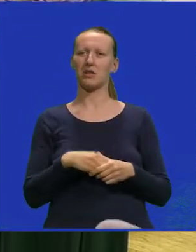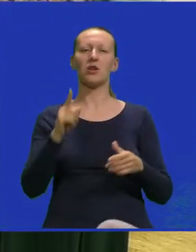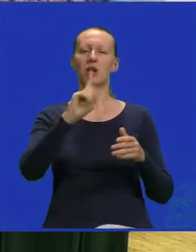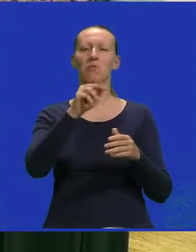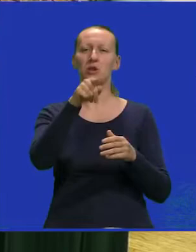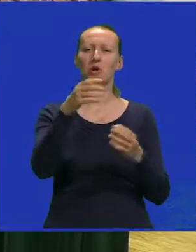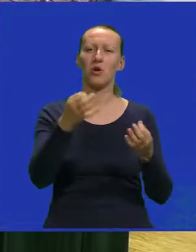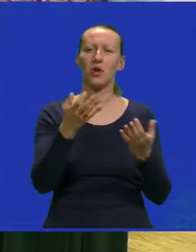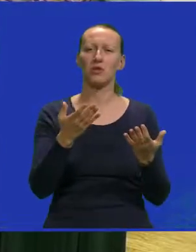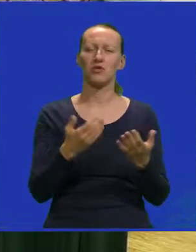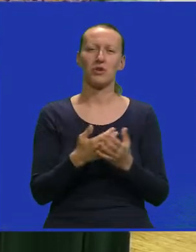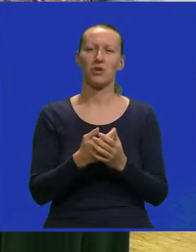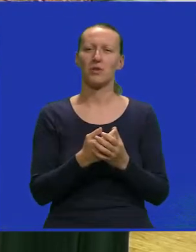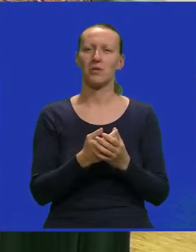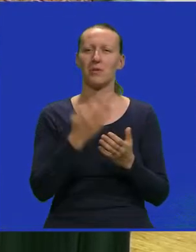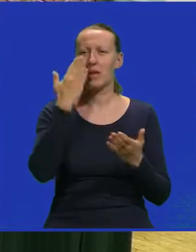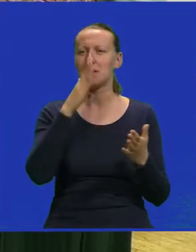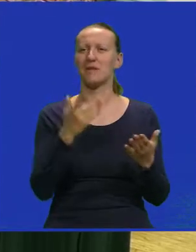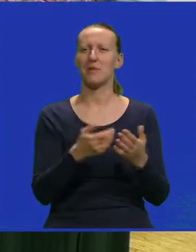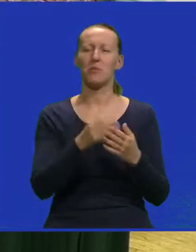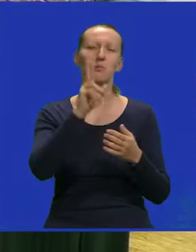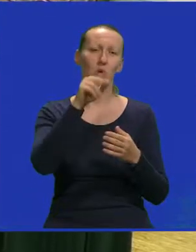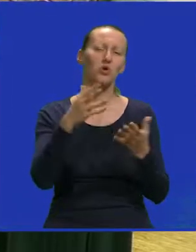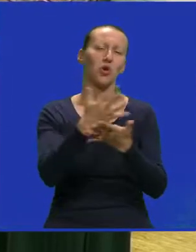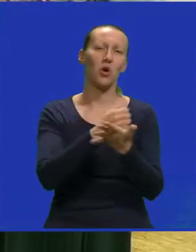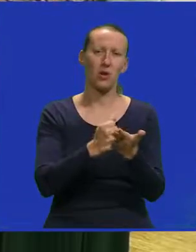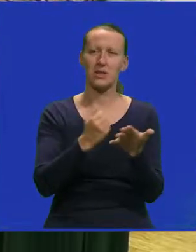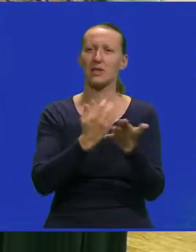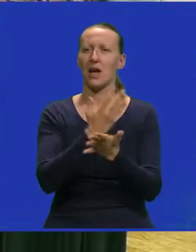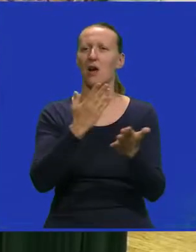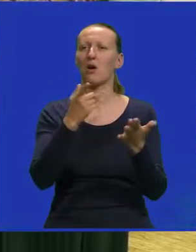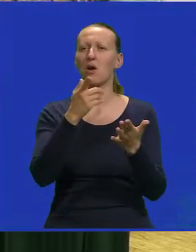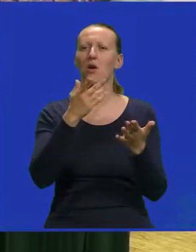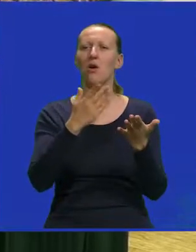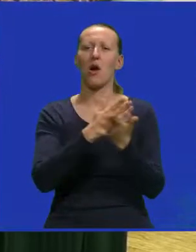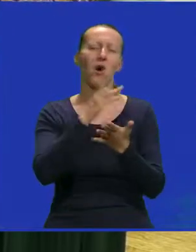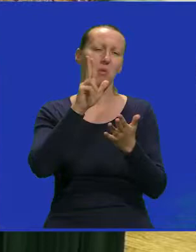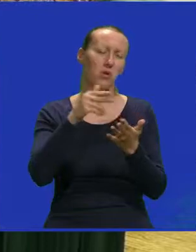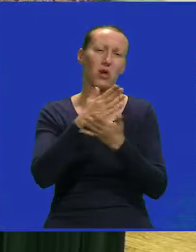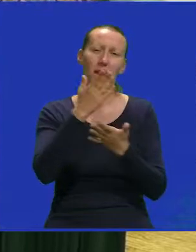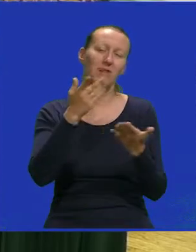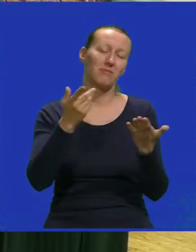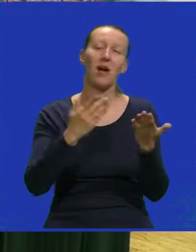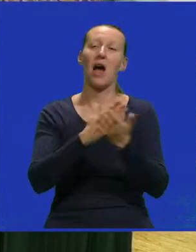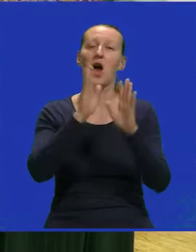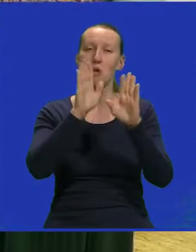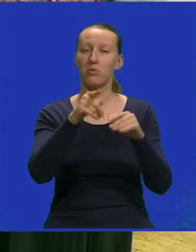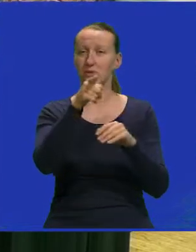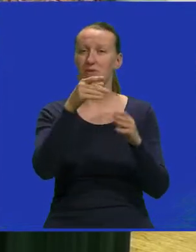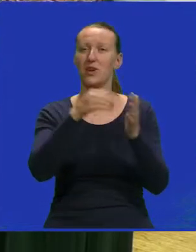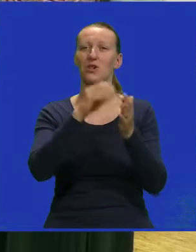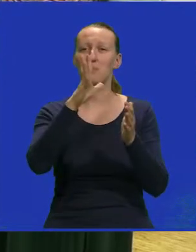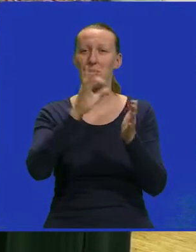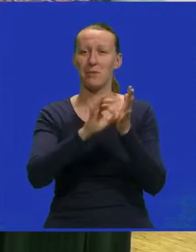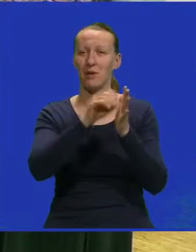ne bi to moglo... A ne znam. Pa možete iskoristiti za, ako vam može, a mislim ne. Ako ga puštim poli vas još